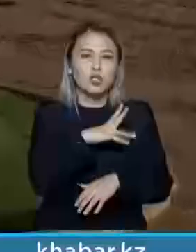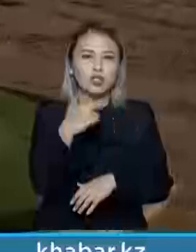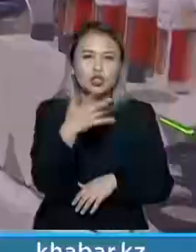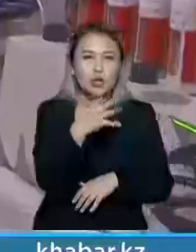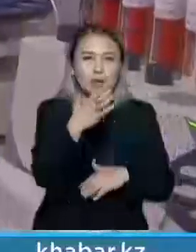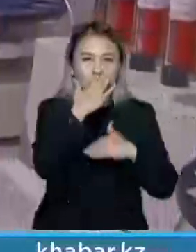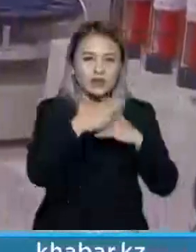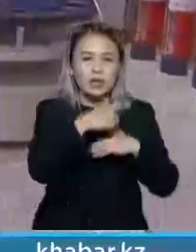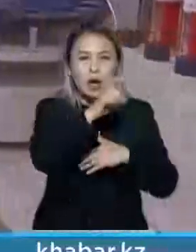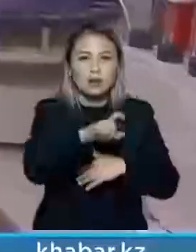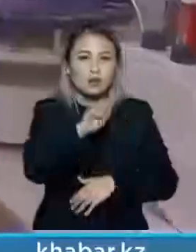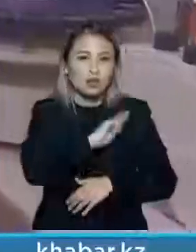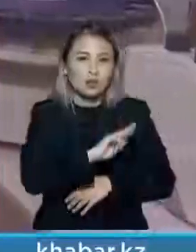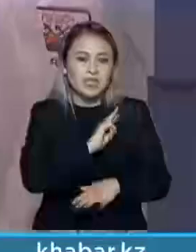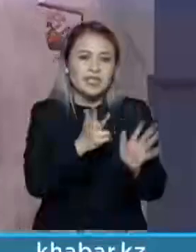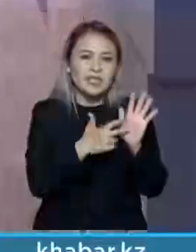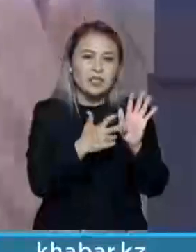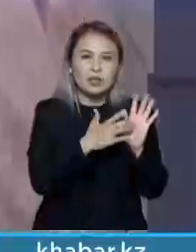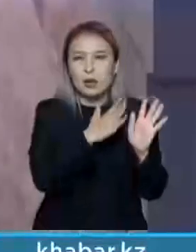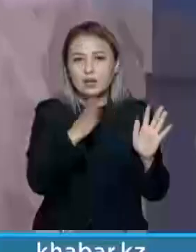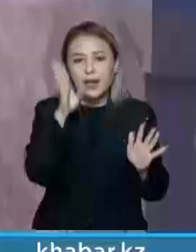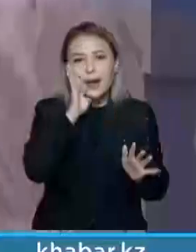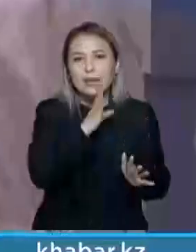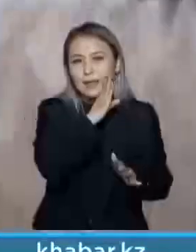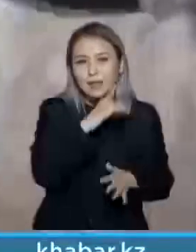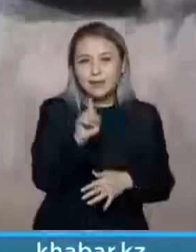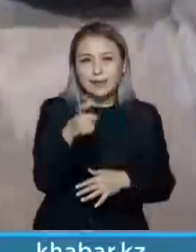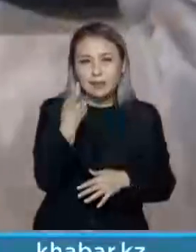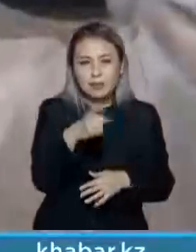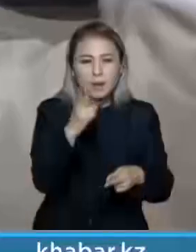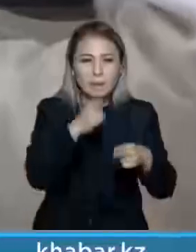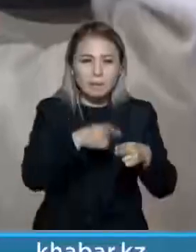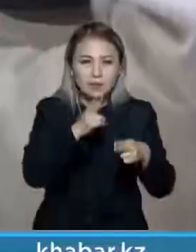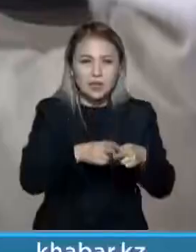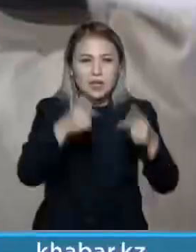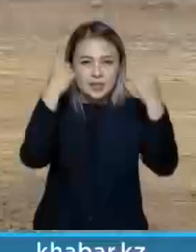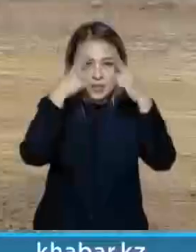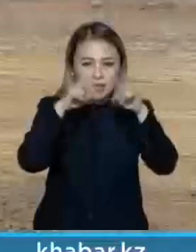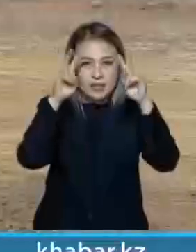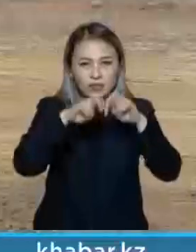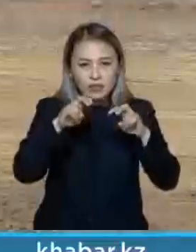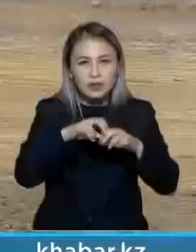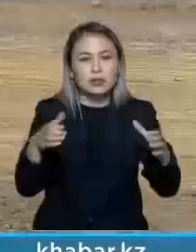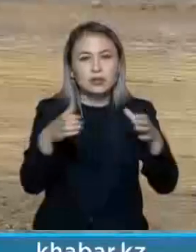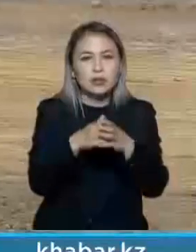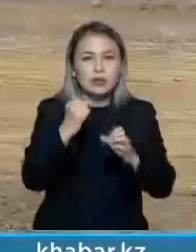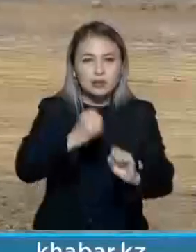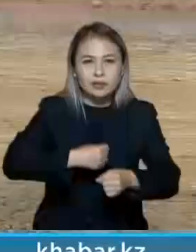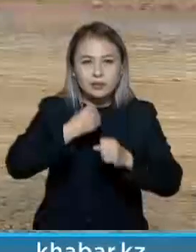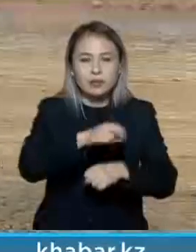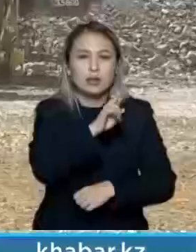3500 жуық адам жұмыс істесе, 800-ден астамы әйел заты. Олар химия металлургия зертханаларында және ұңғымаларды бұрғылау